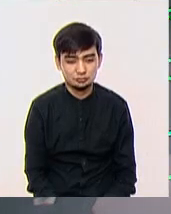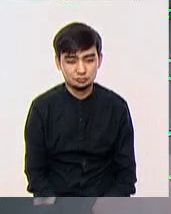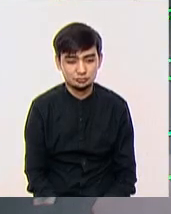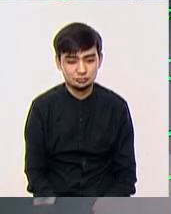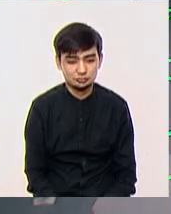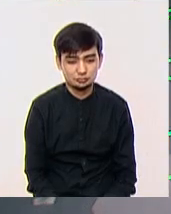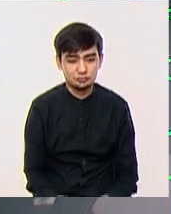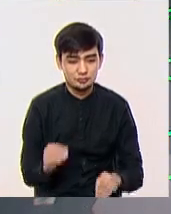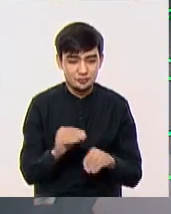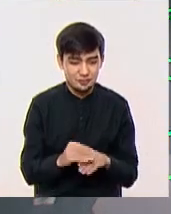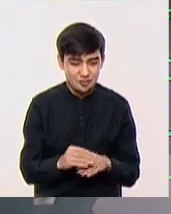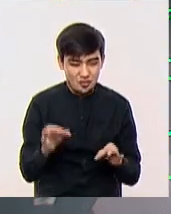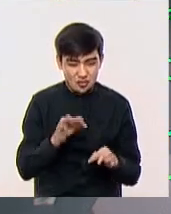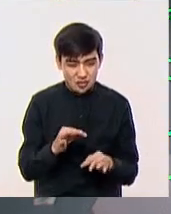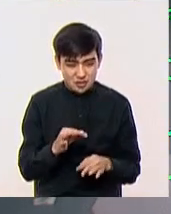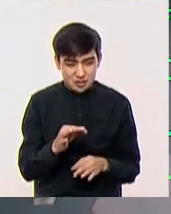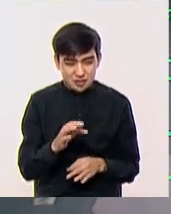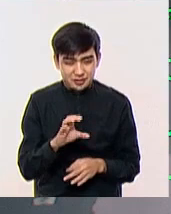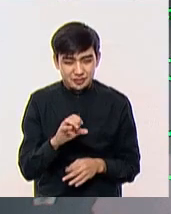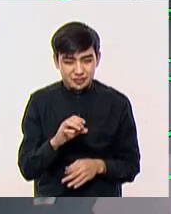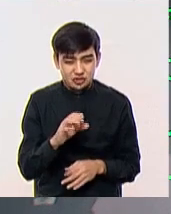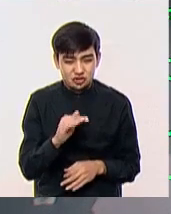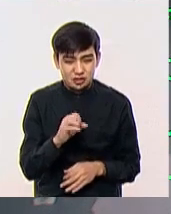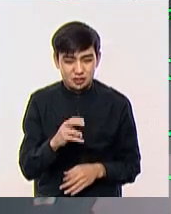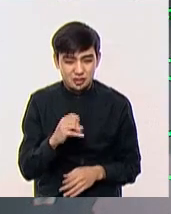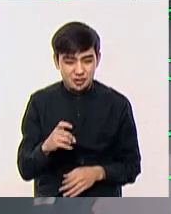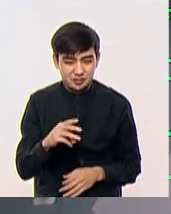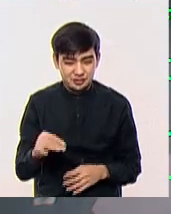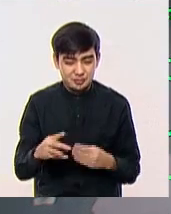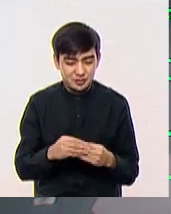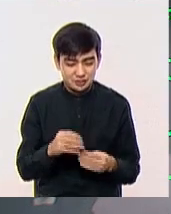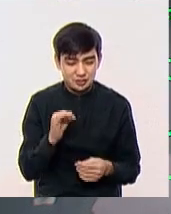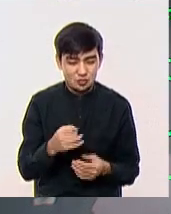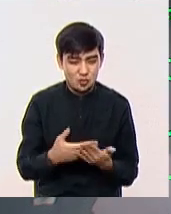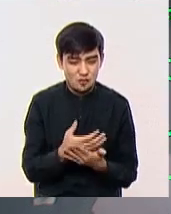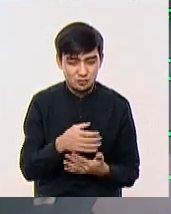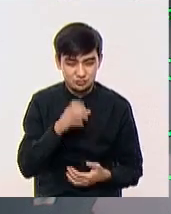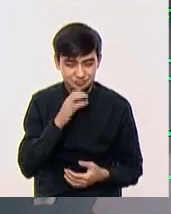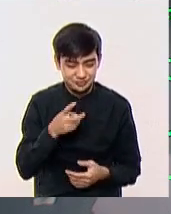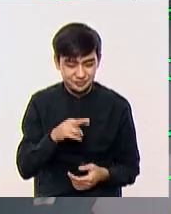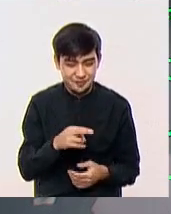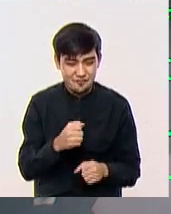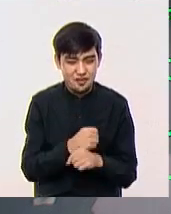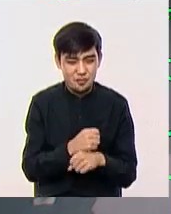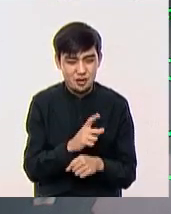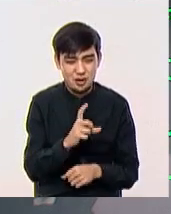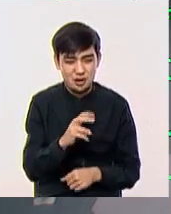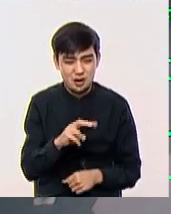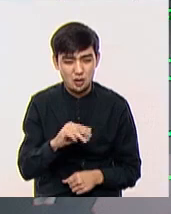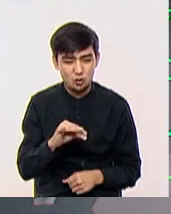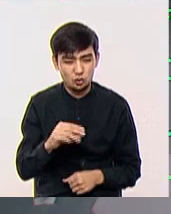добавьте ярких красок серые будни вместе с жан такте и это новый напиток из отвара растения верблюжья колючка